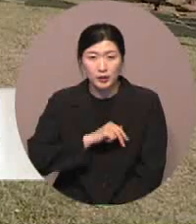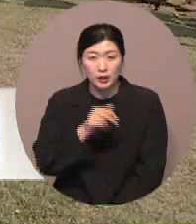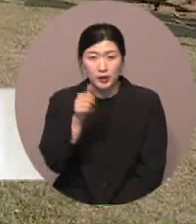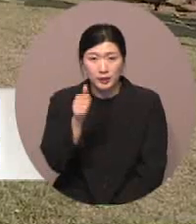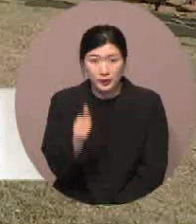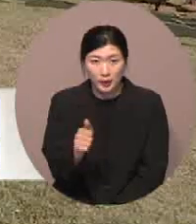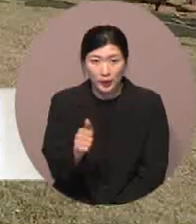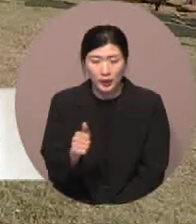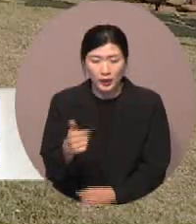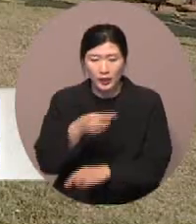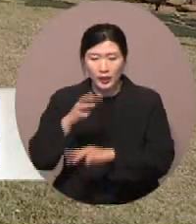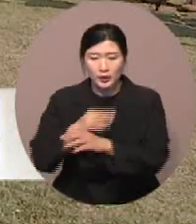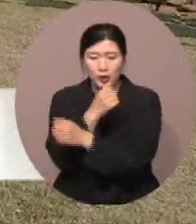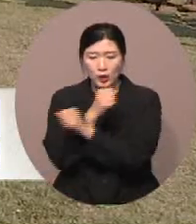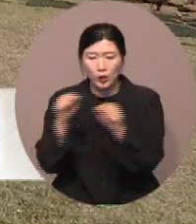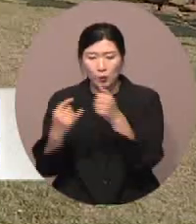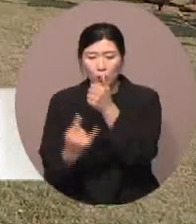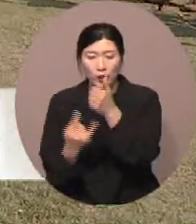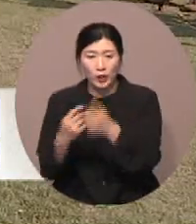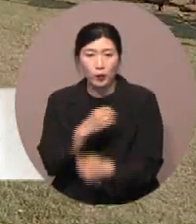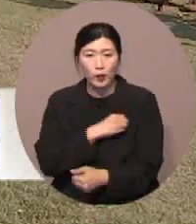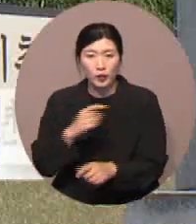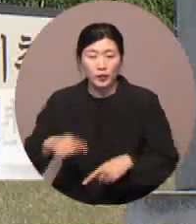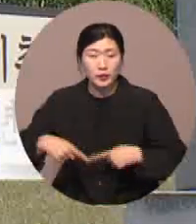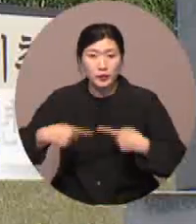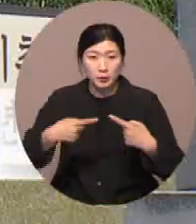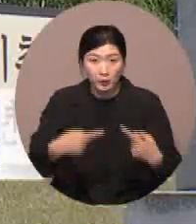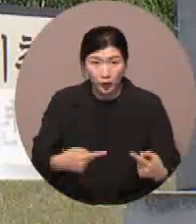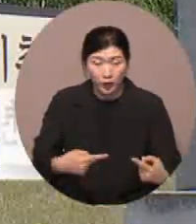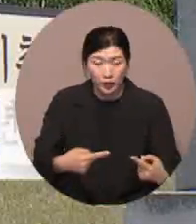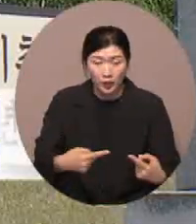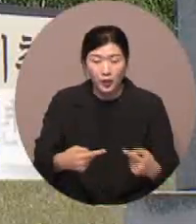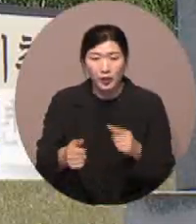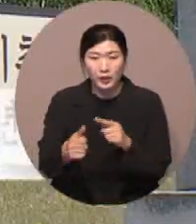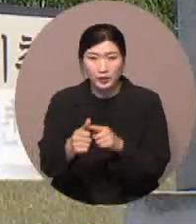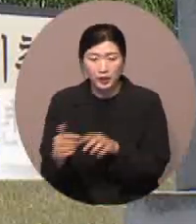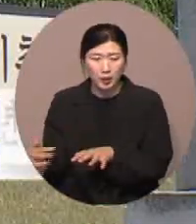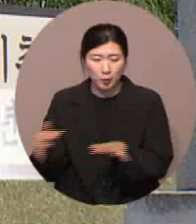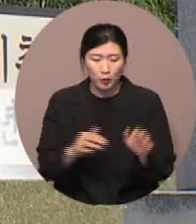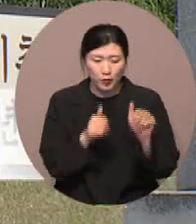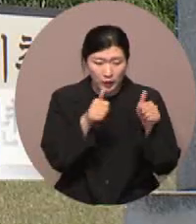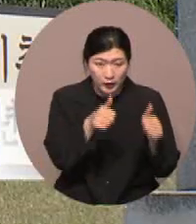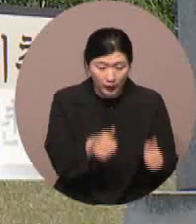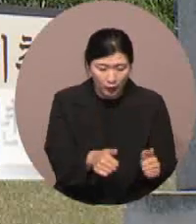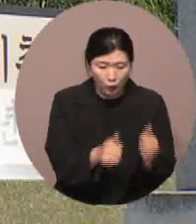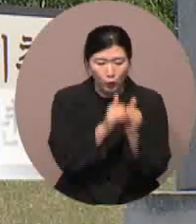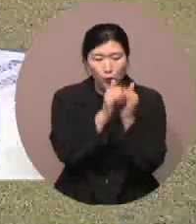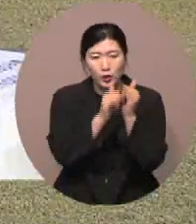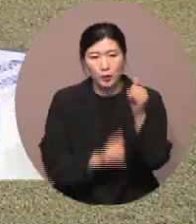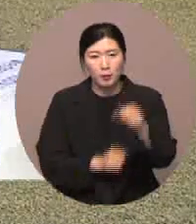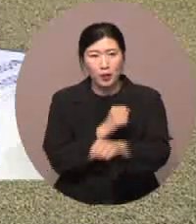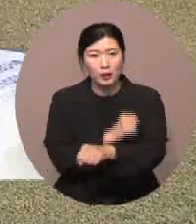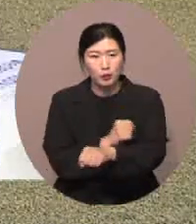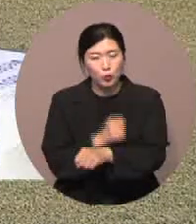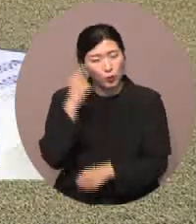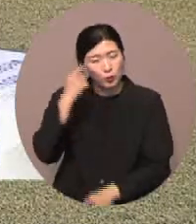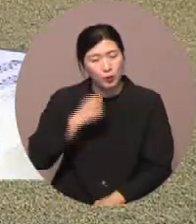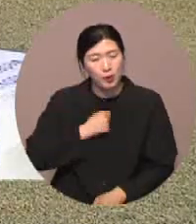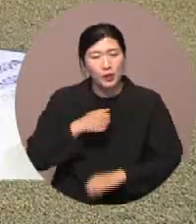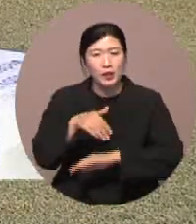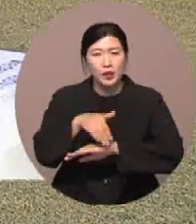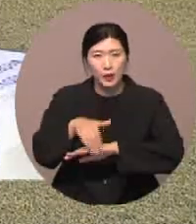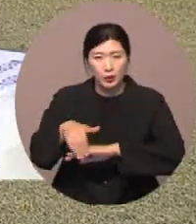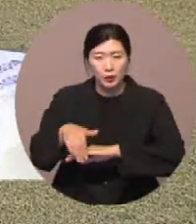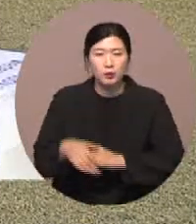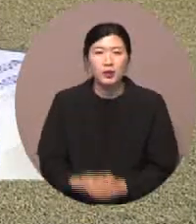광복회 대전지부 회원 등이 참석해 홍범도 장군의 묘역을 참배하고 장군의 업적을기를 예정입니다